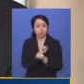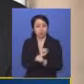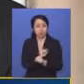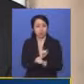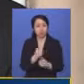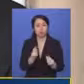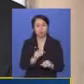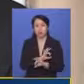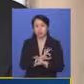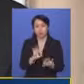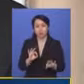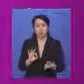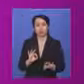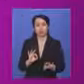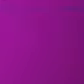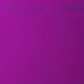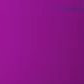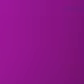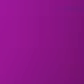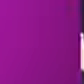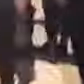Влагозащищенность идеальная.